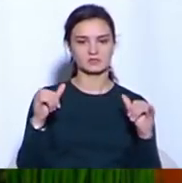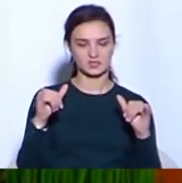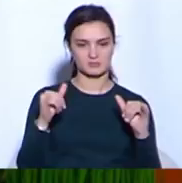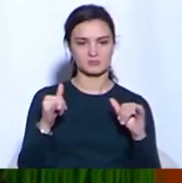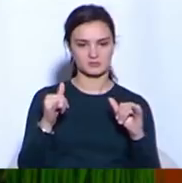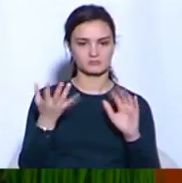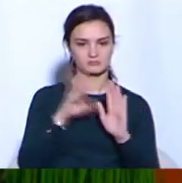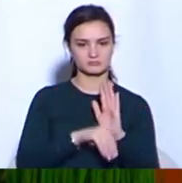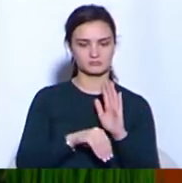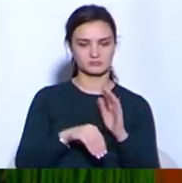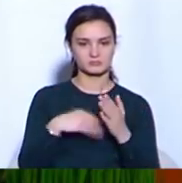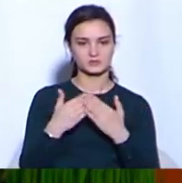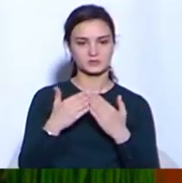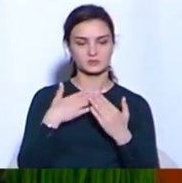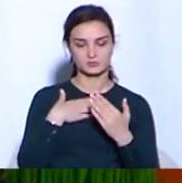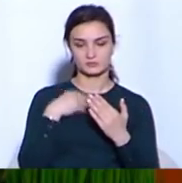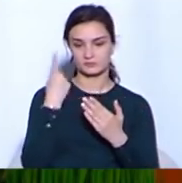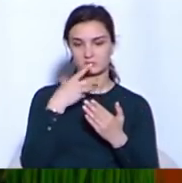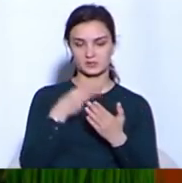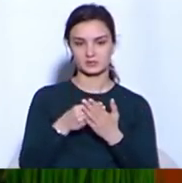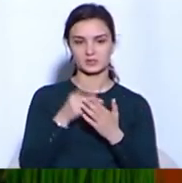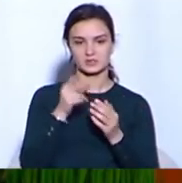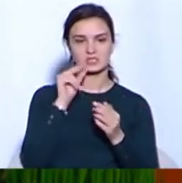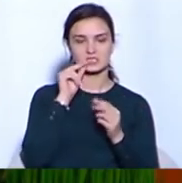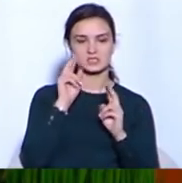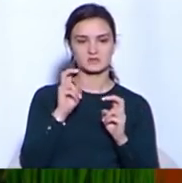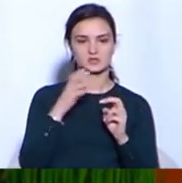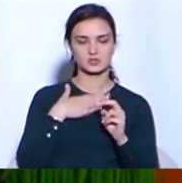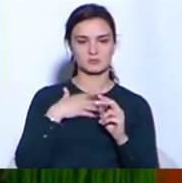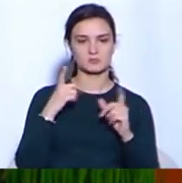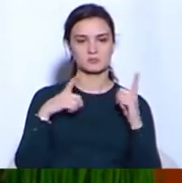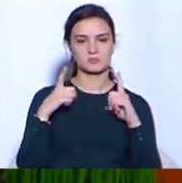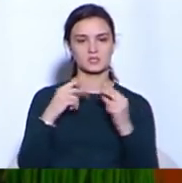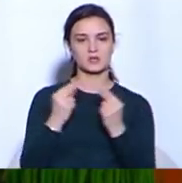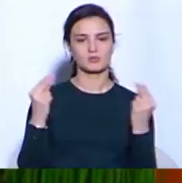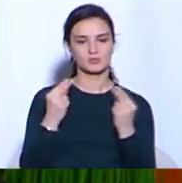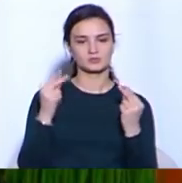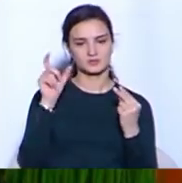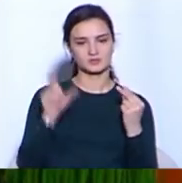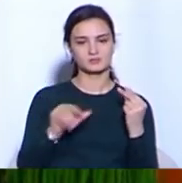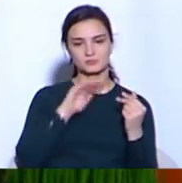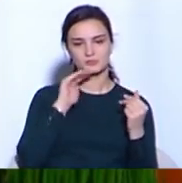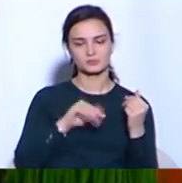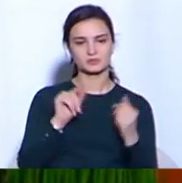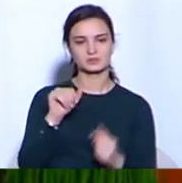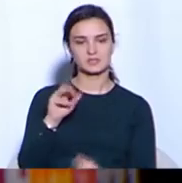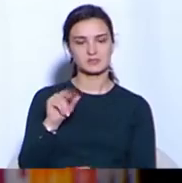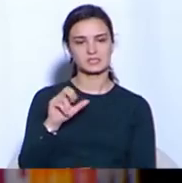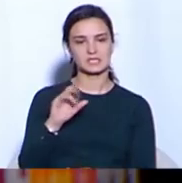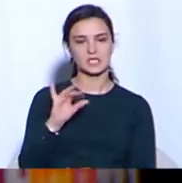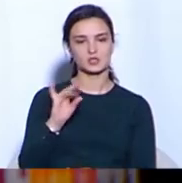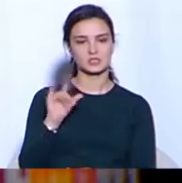განსაზღვრა. პირადად ჩემთვის ეს თარიღი ყოველთვის იქნება ჩემს პედაგოგთან, პროფესორ თამარ